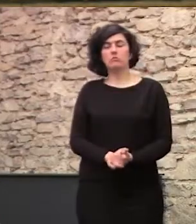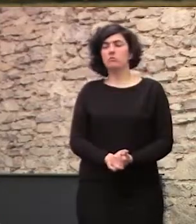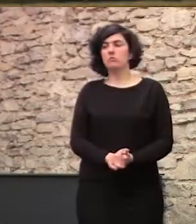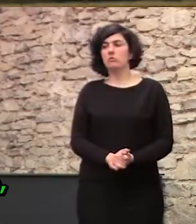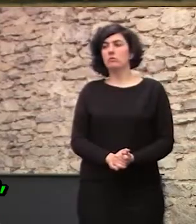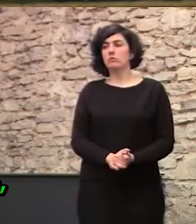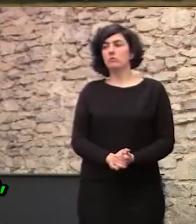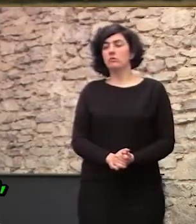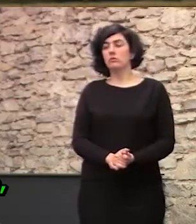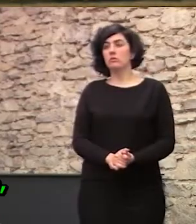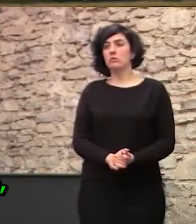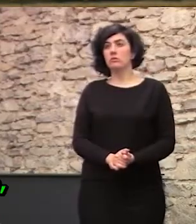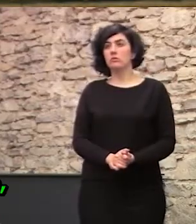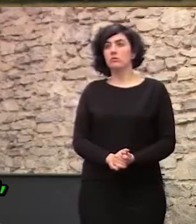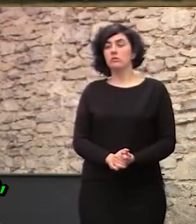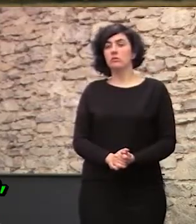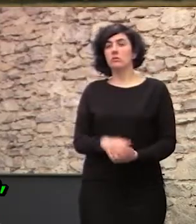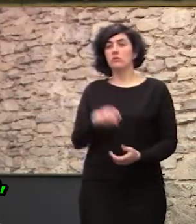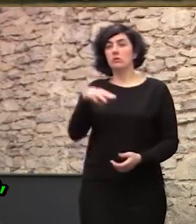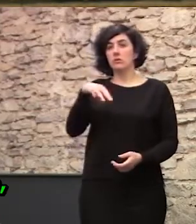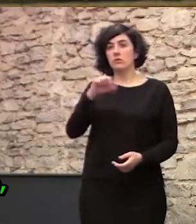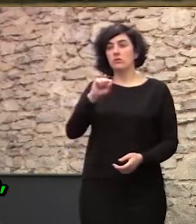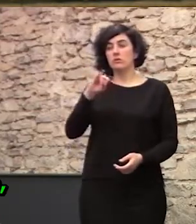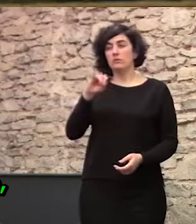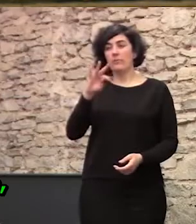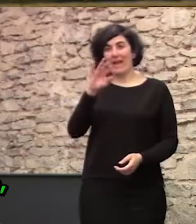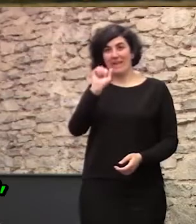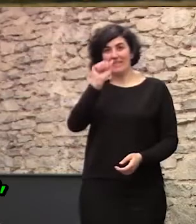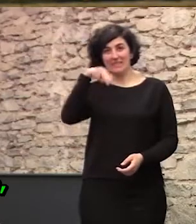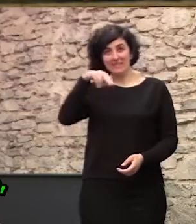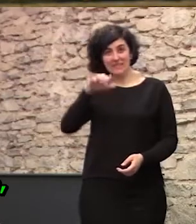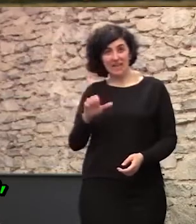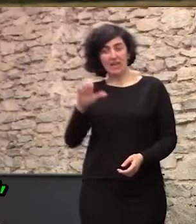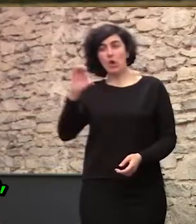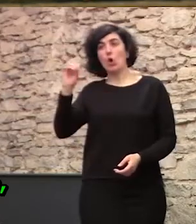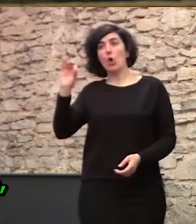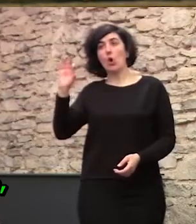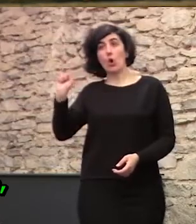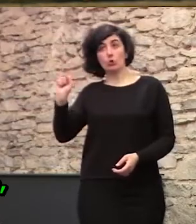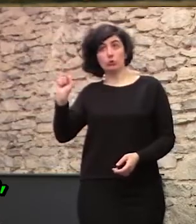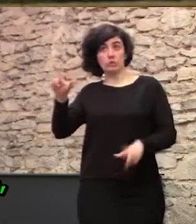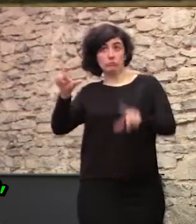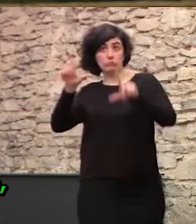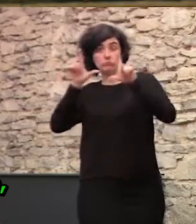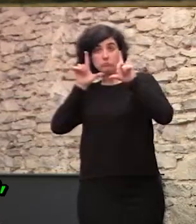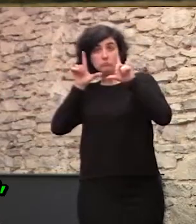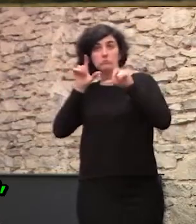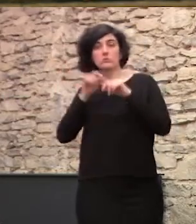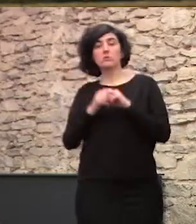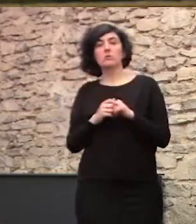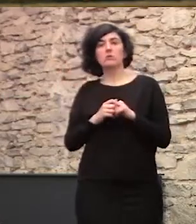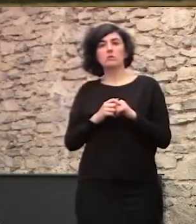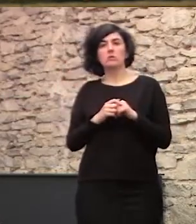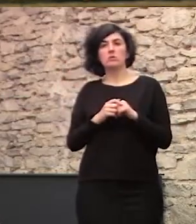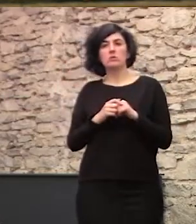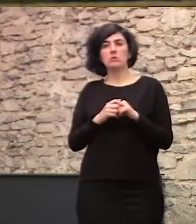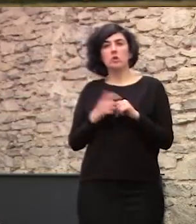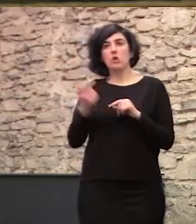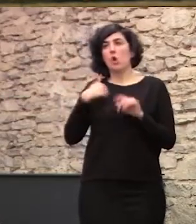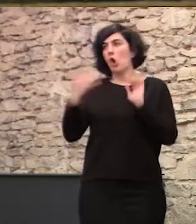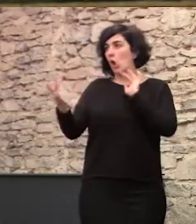bueno, gero bai da egian nik Maitane osa da portadan agertzen dena eta bai da pues kontaktua eta nik egin